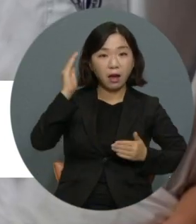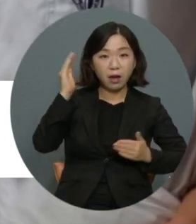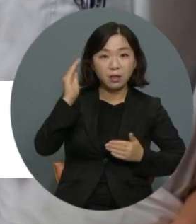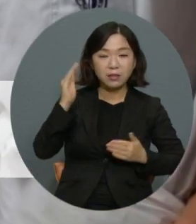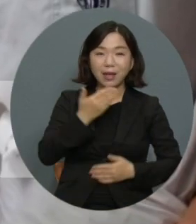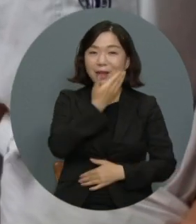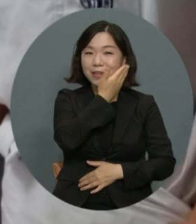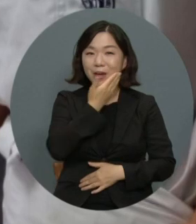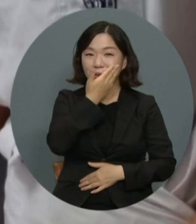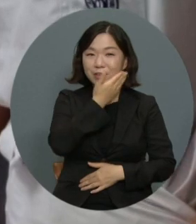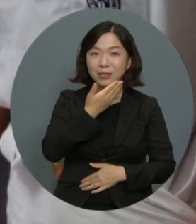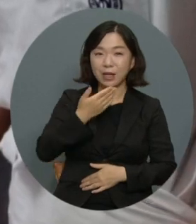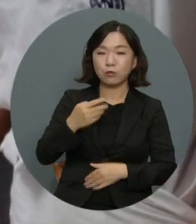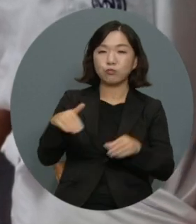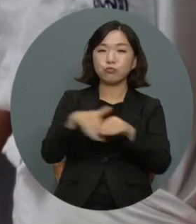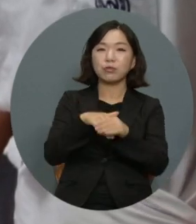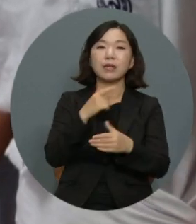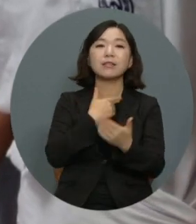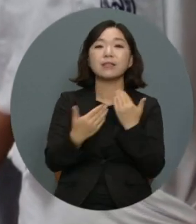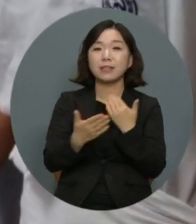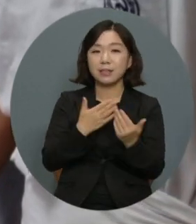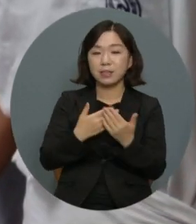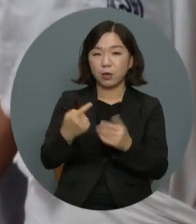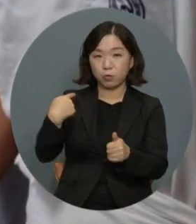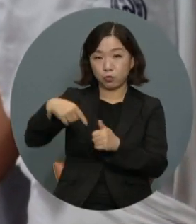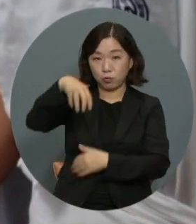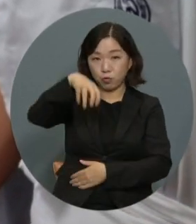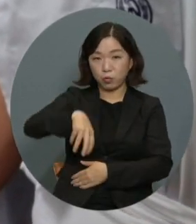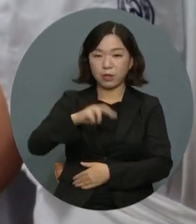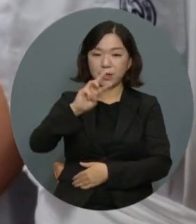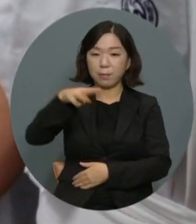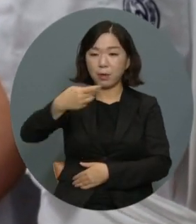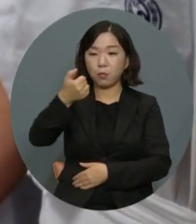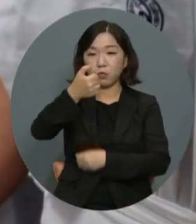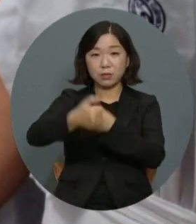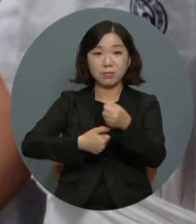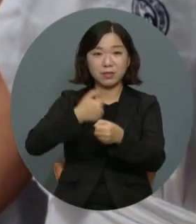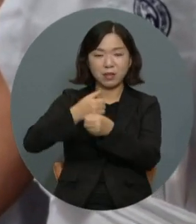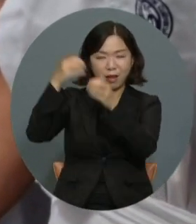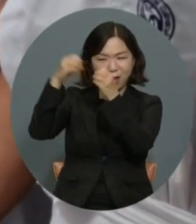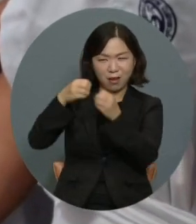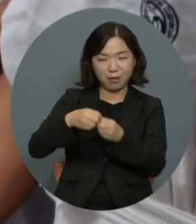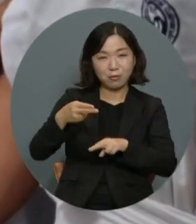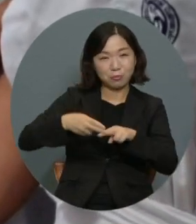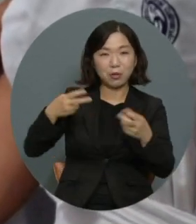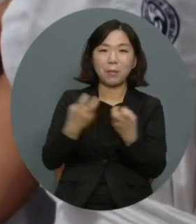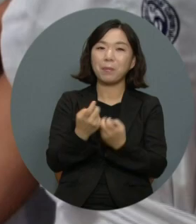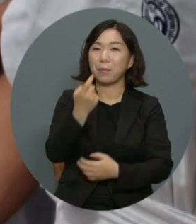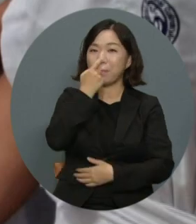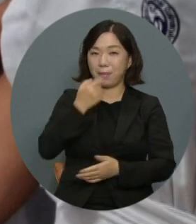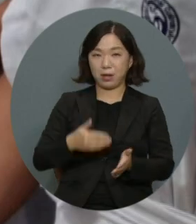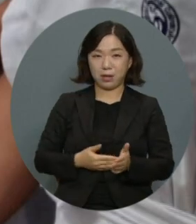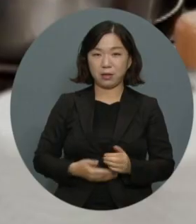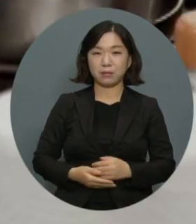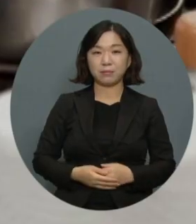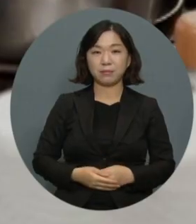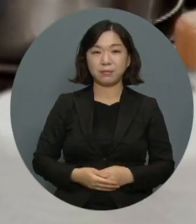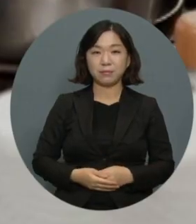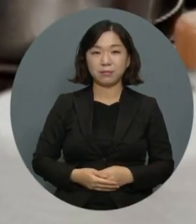영양 장 계양 문화체험 교육원에서 350년 전통의 반가 음식 조리법을 배웠습니다